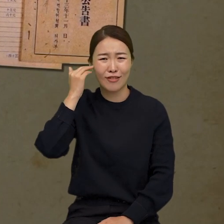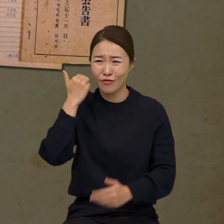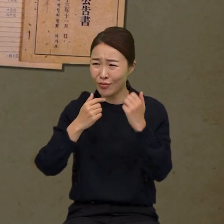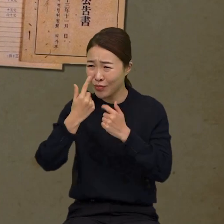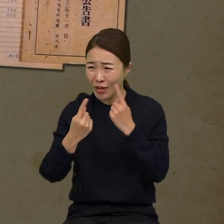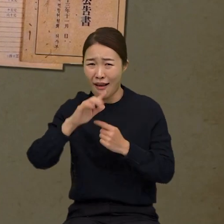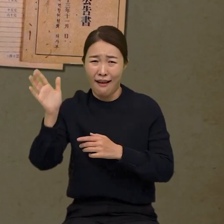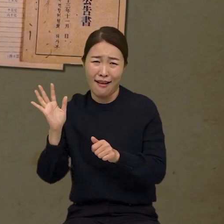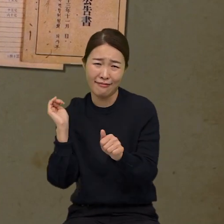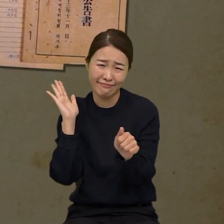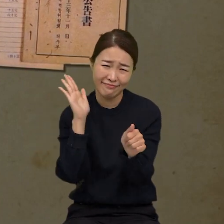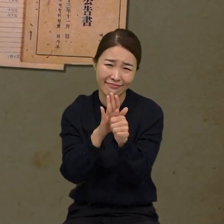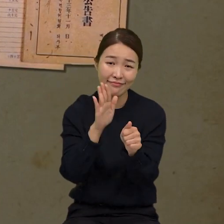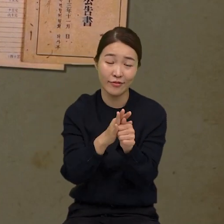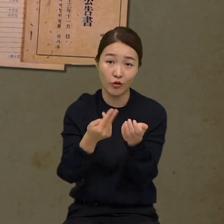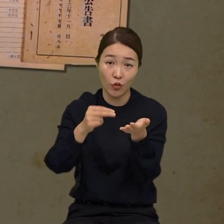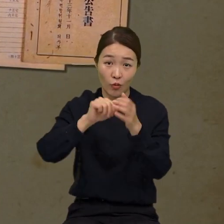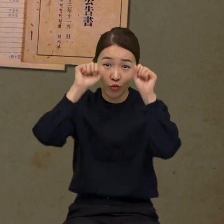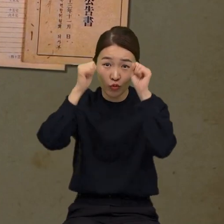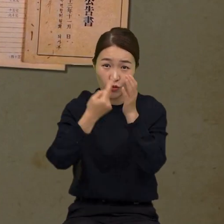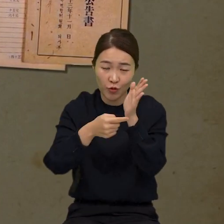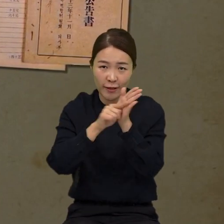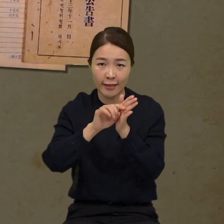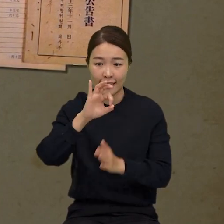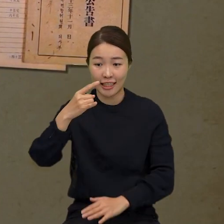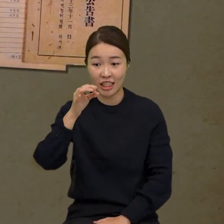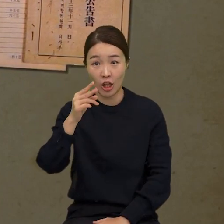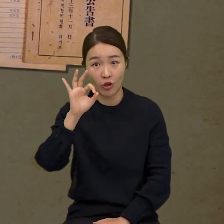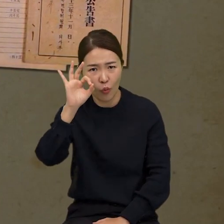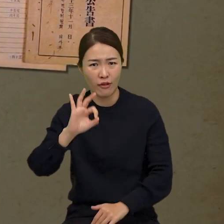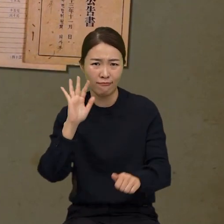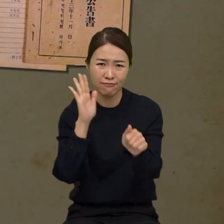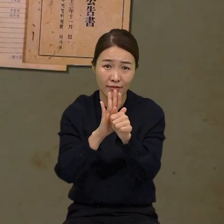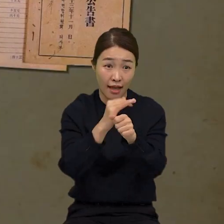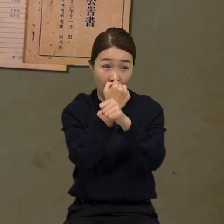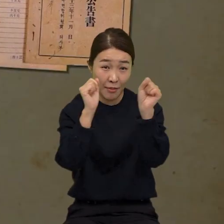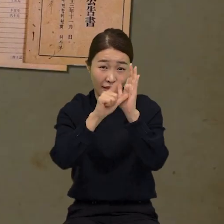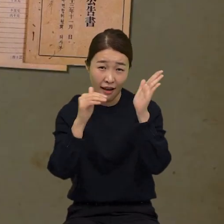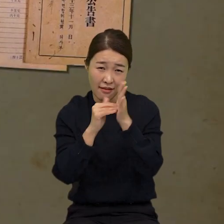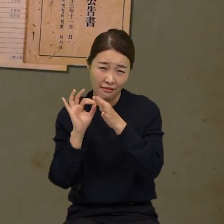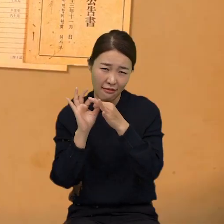더불어 독립운동을 위한 의연금도 해방 때까지 꾸준히 기부했다.